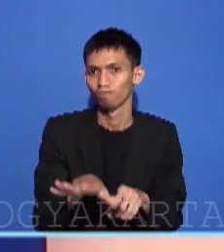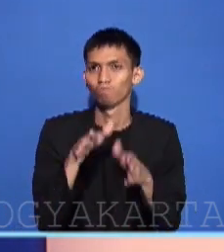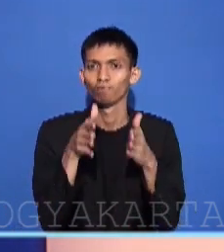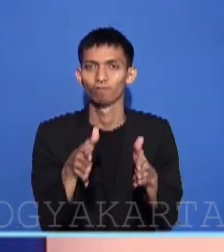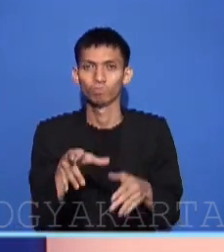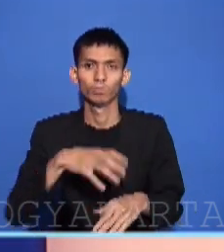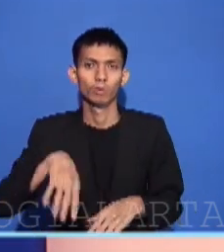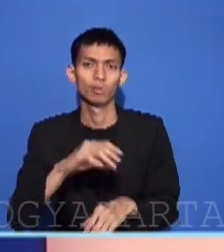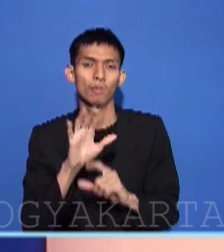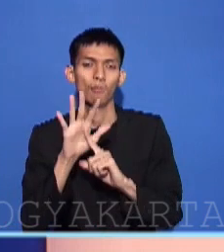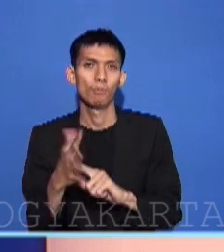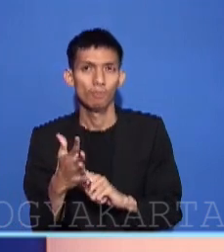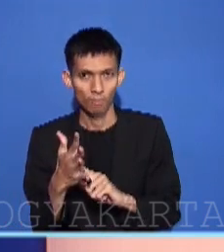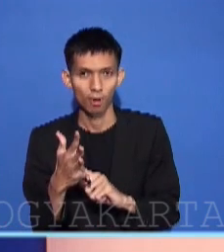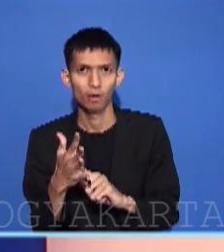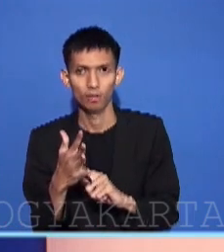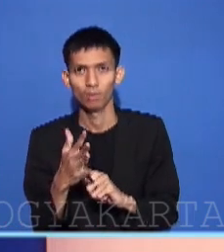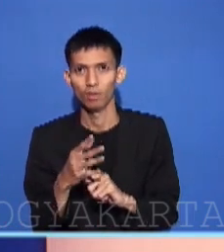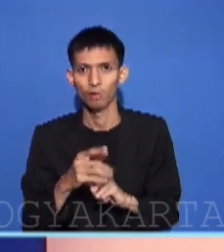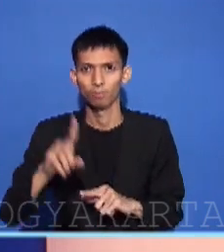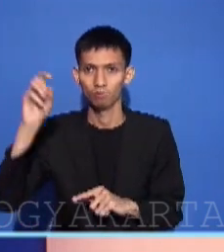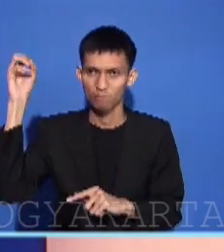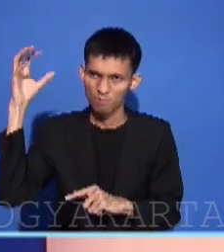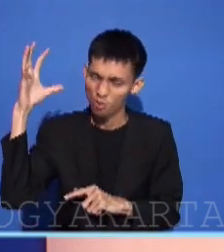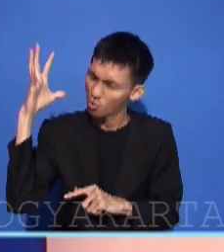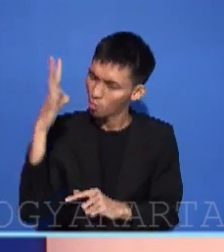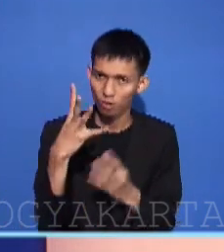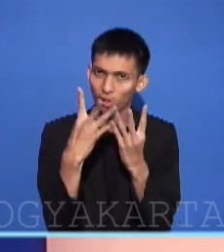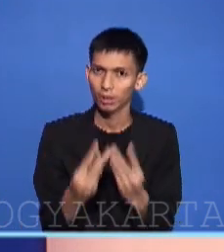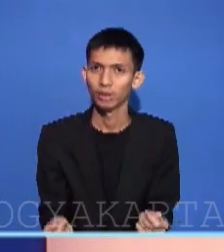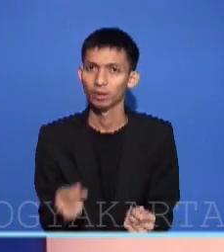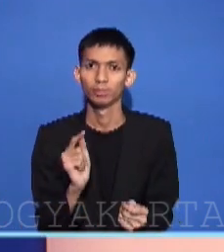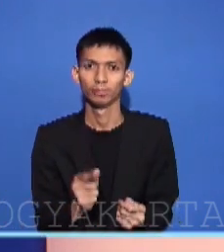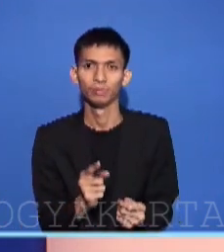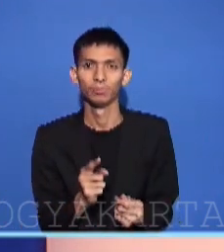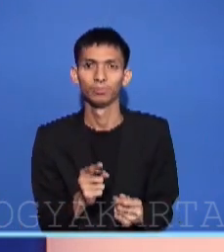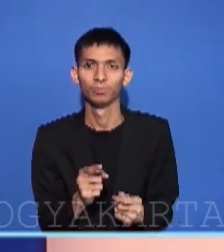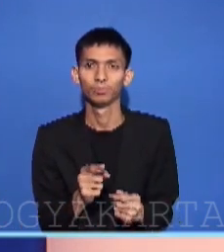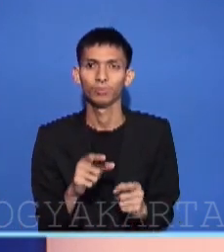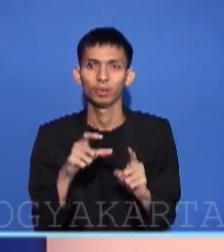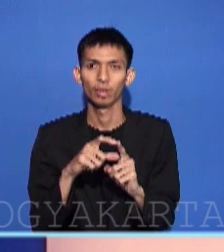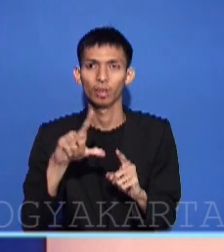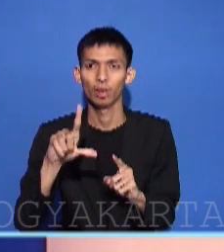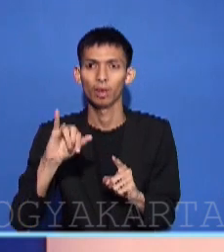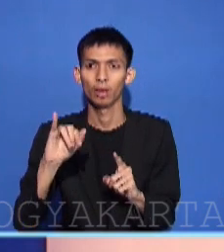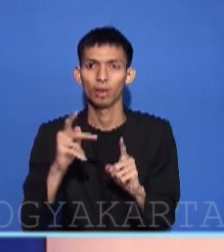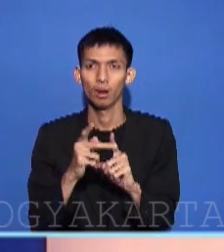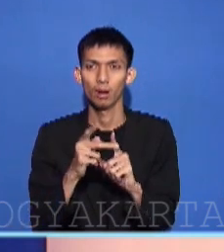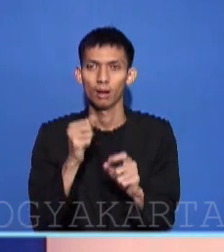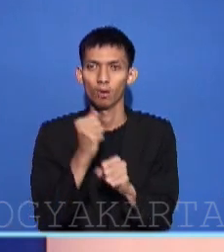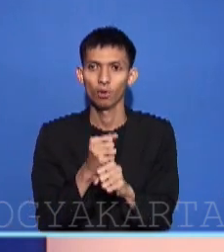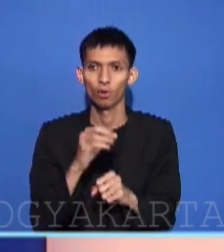serupan Linggo Bantul akibat dampak musim kemarau saat ini salah satunya di wilayah Dlingo Bantul warga selain harus